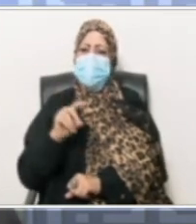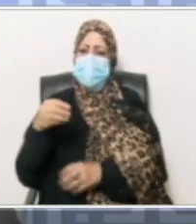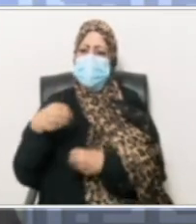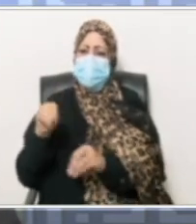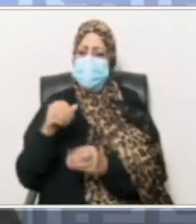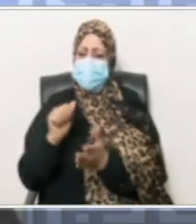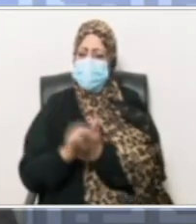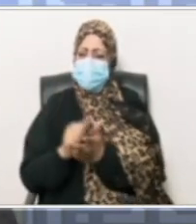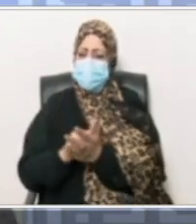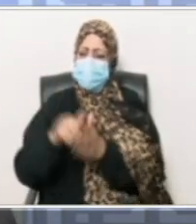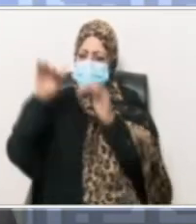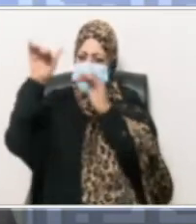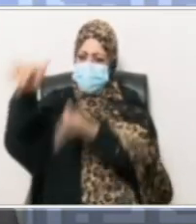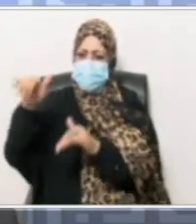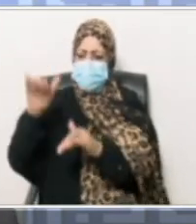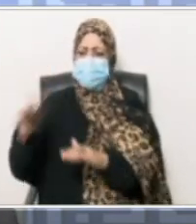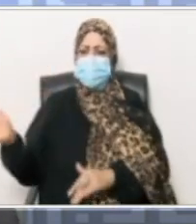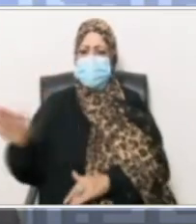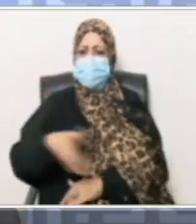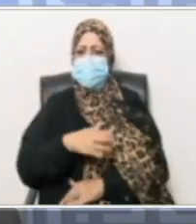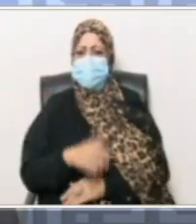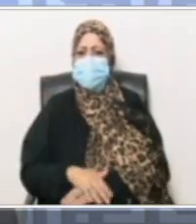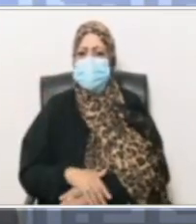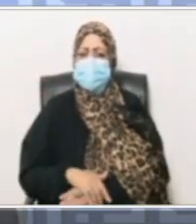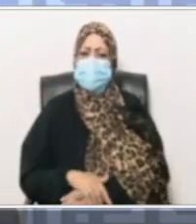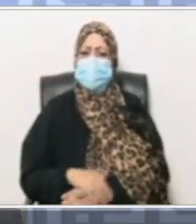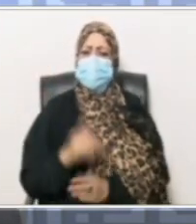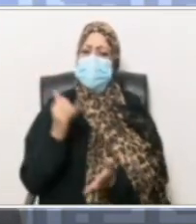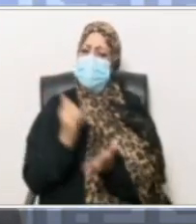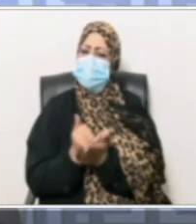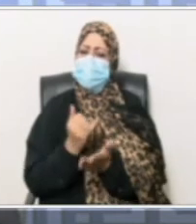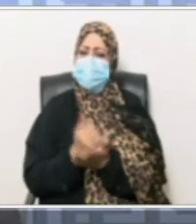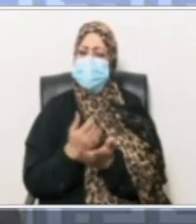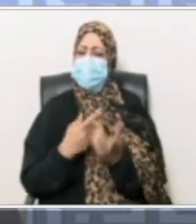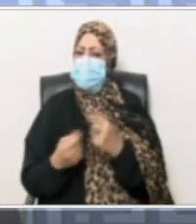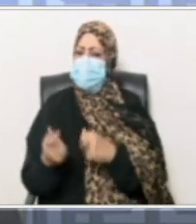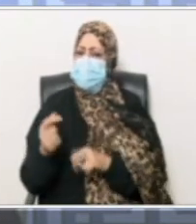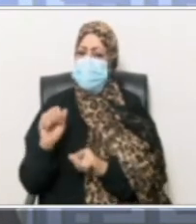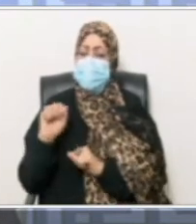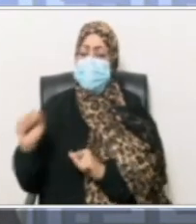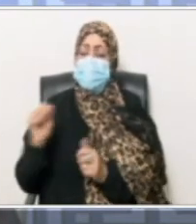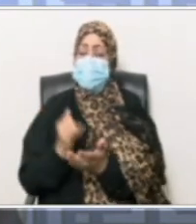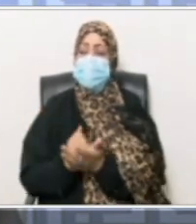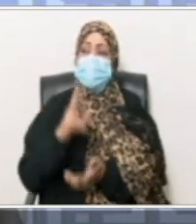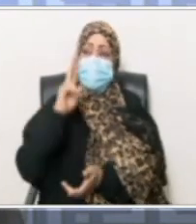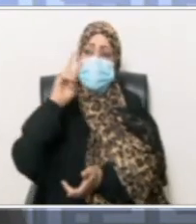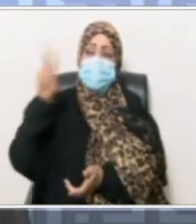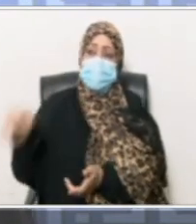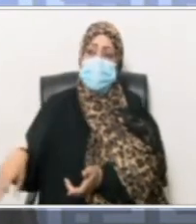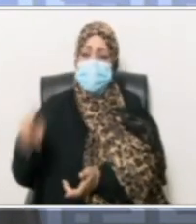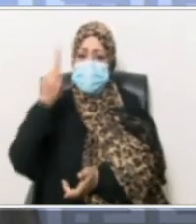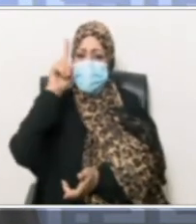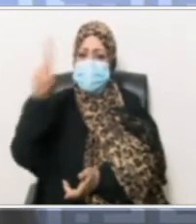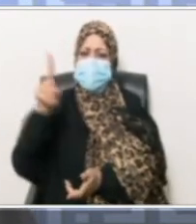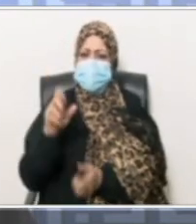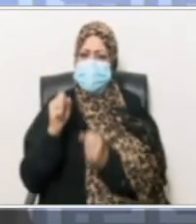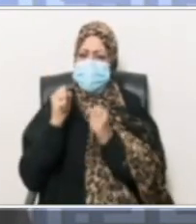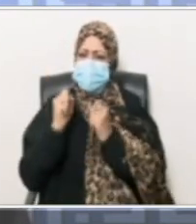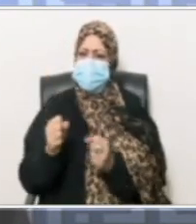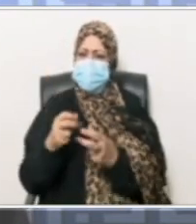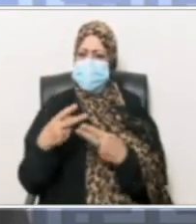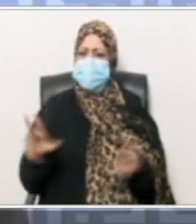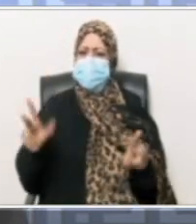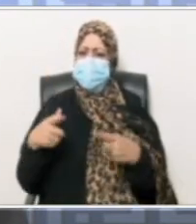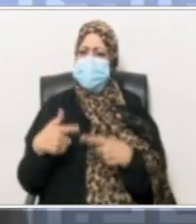أنت مسؤول عن كل درهم من هذا، والله عز وجل عظم وأباح القتال والدفاع عن النفس